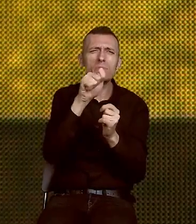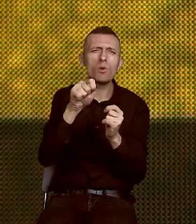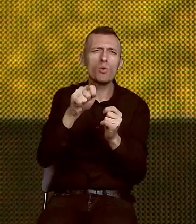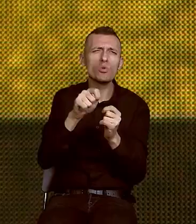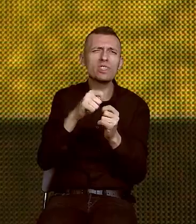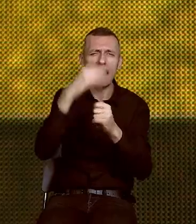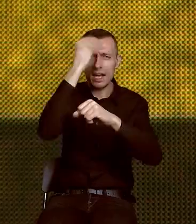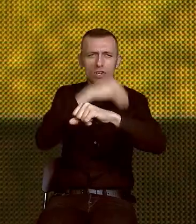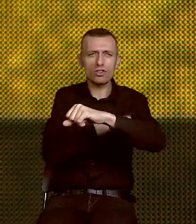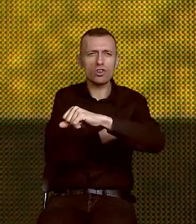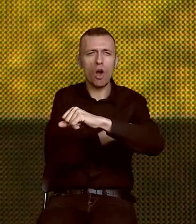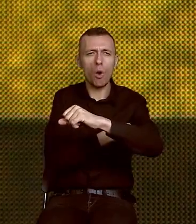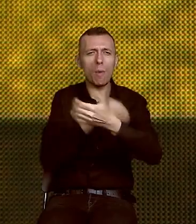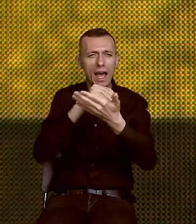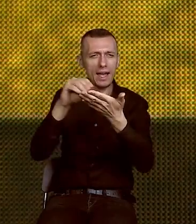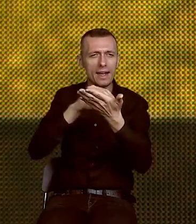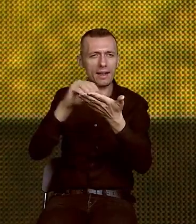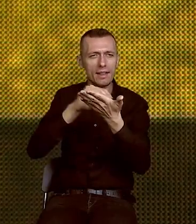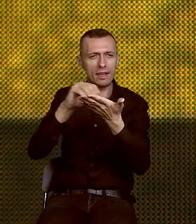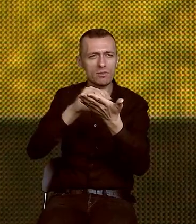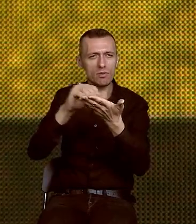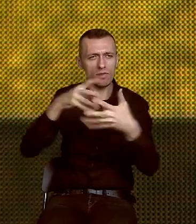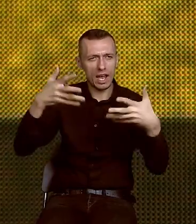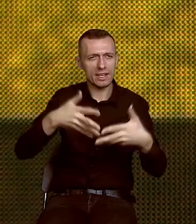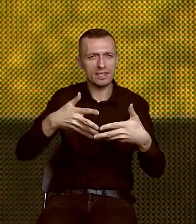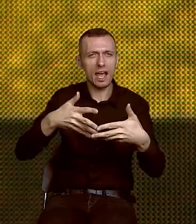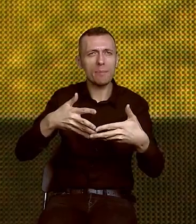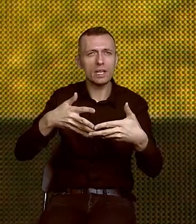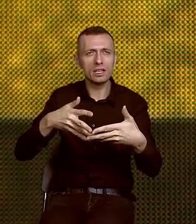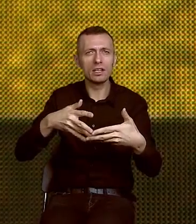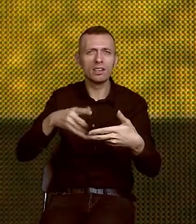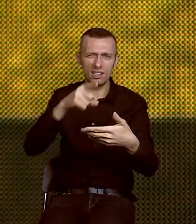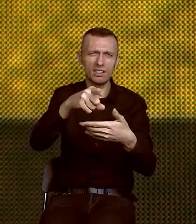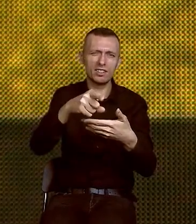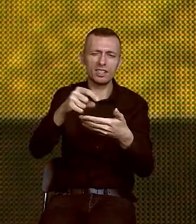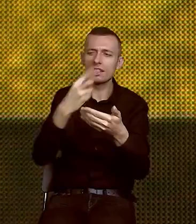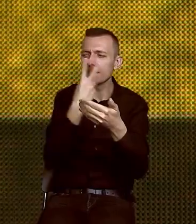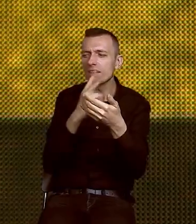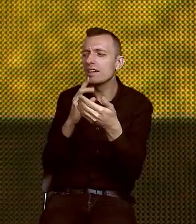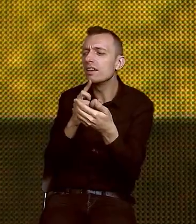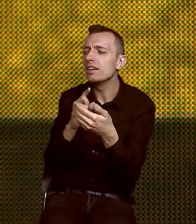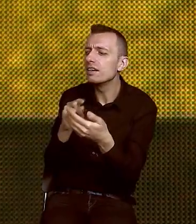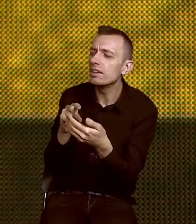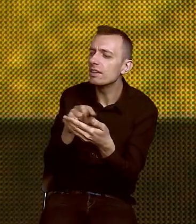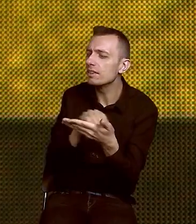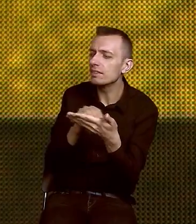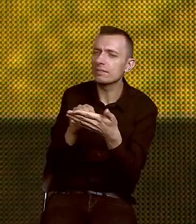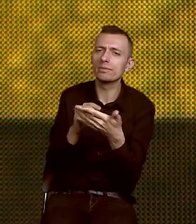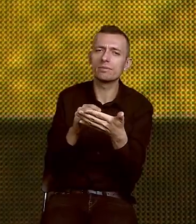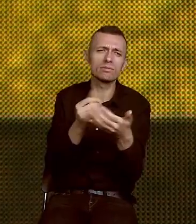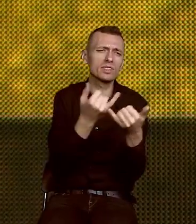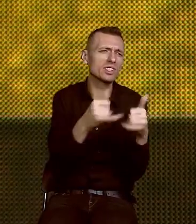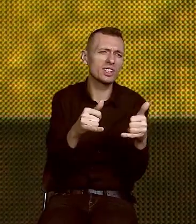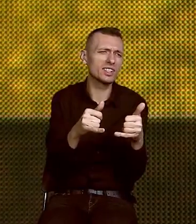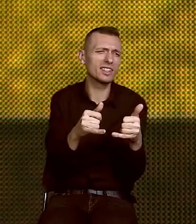miarą naszego duchowego postępu nie są wcale wielkie wygrane lub przegrane bitwy, ale właśnie